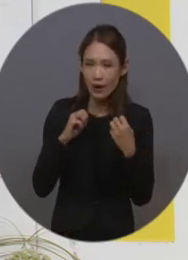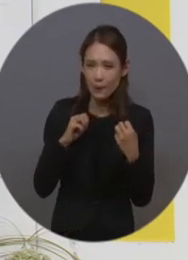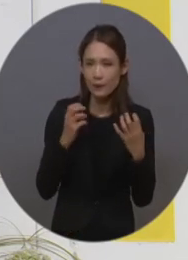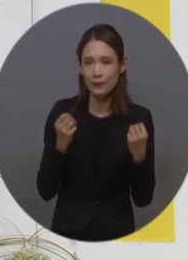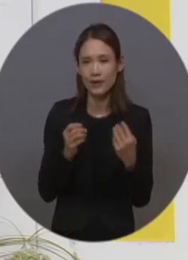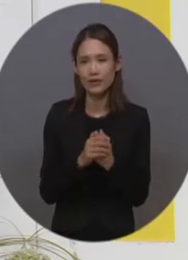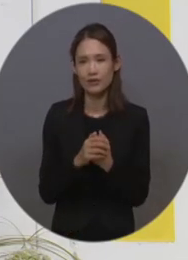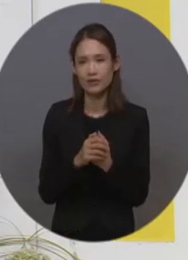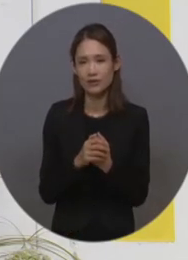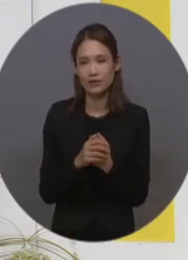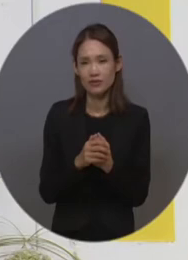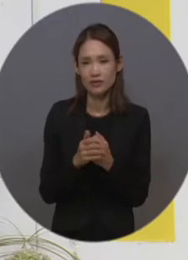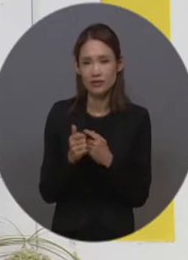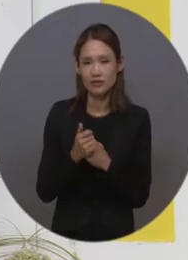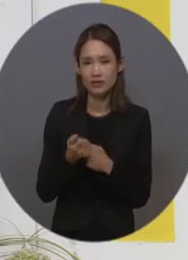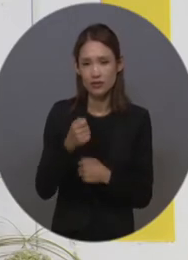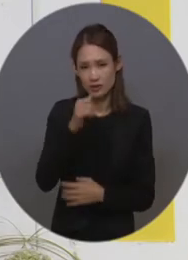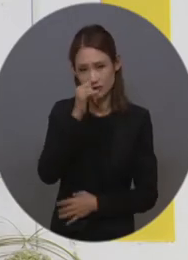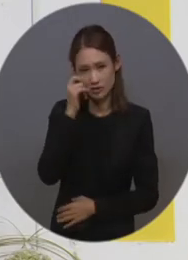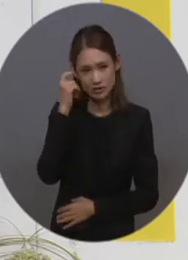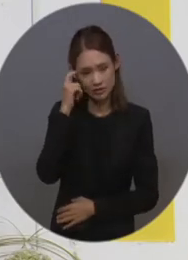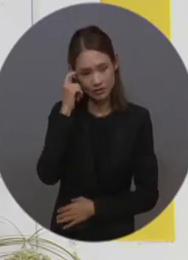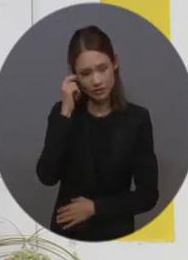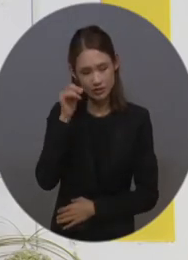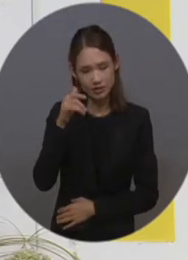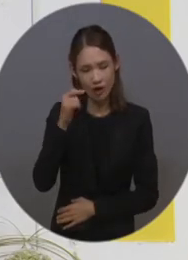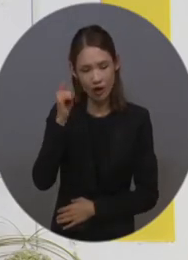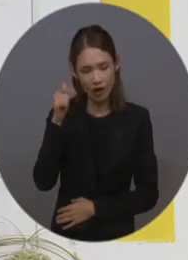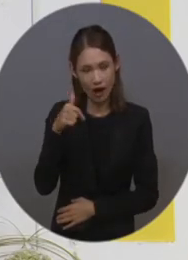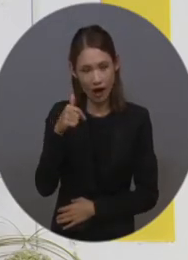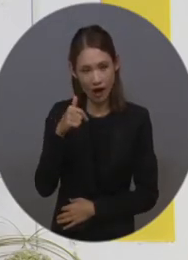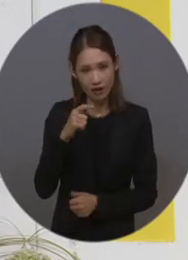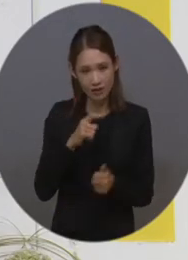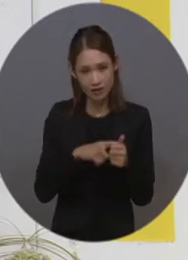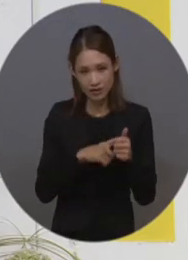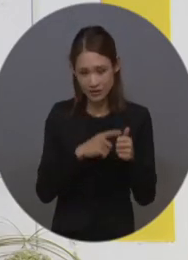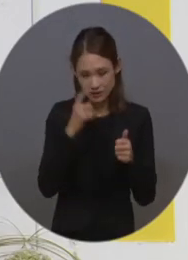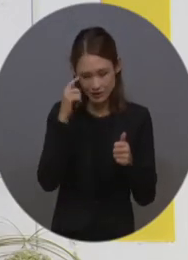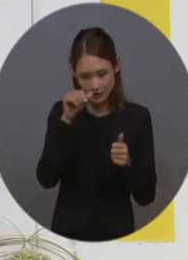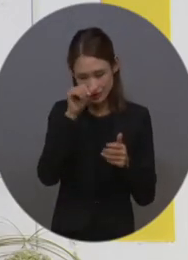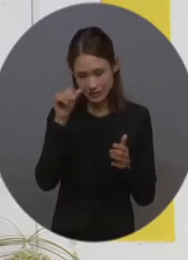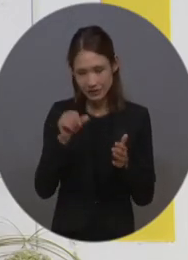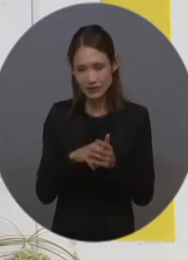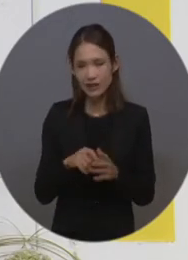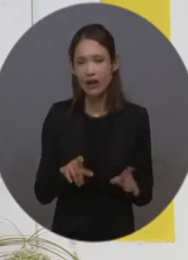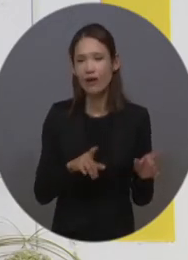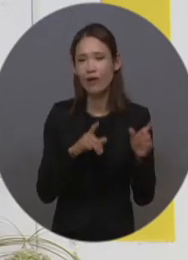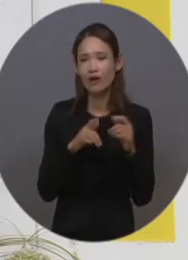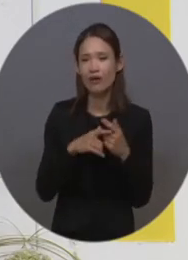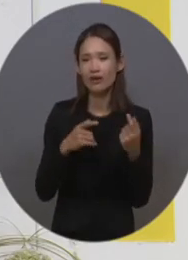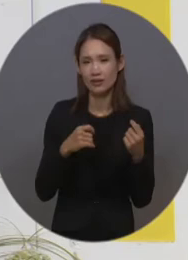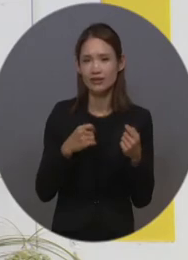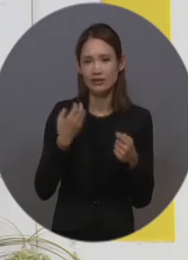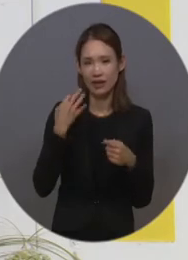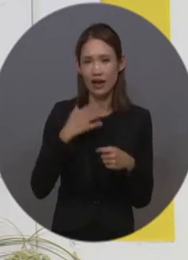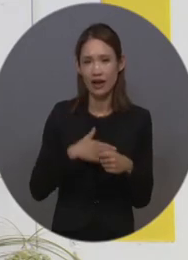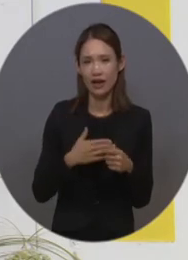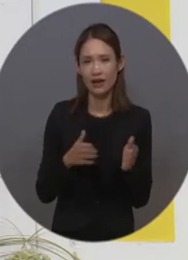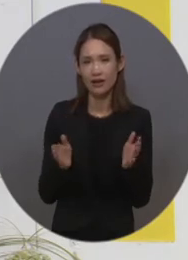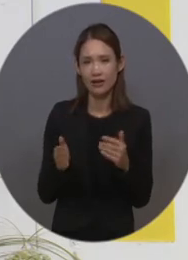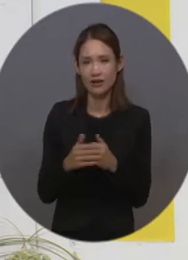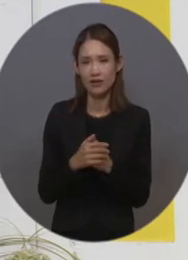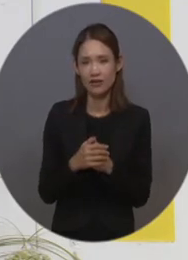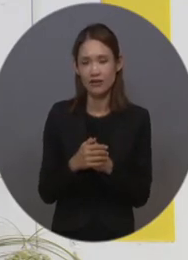네. 그래서 이제 그분이 가지고 있는 철학이나 또 그분의 어떤 인생관 이런 것을 알게 됐죠. 네.